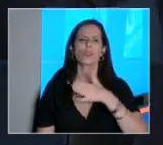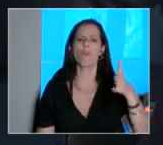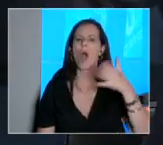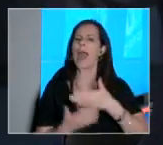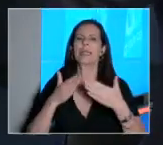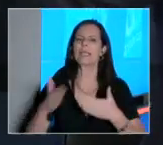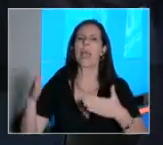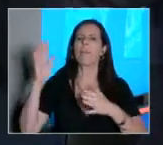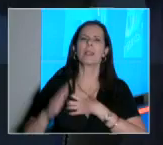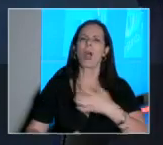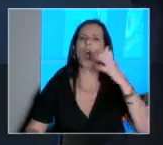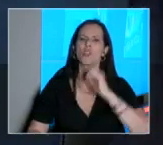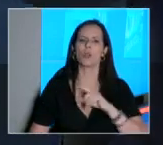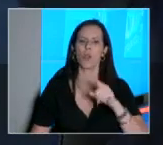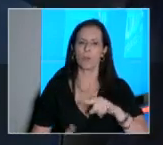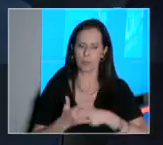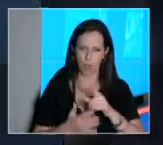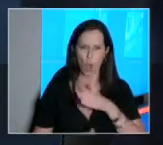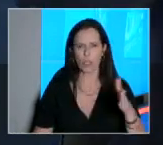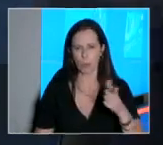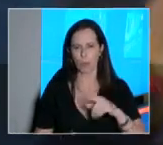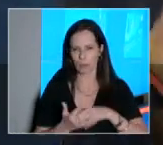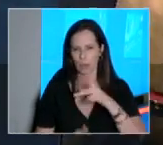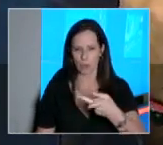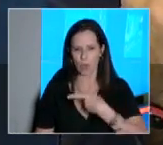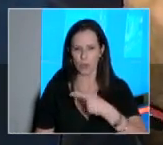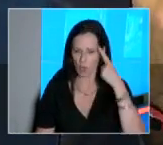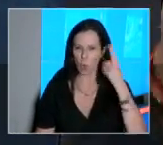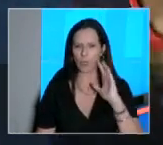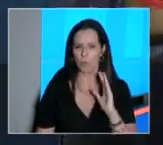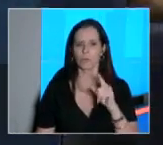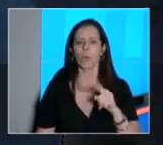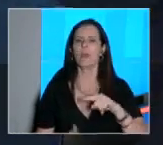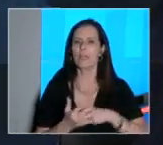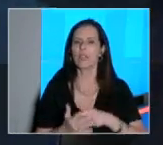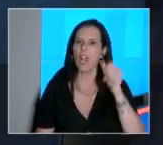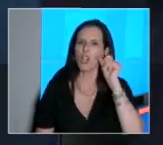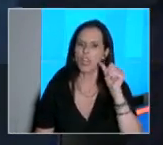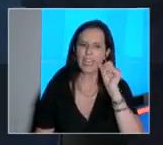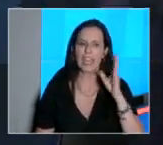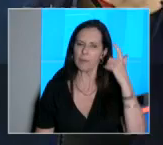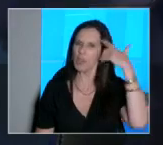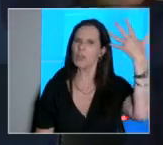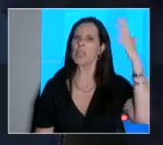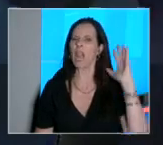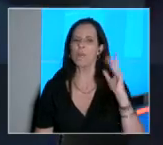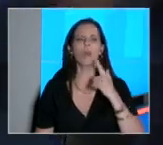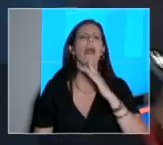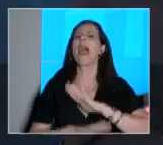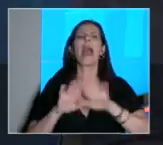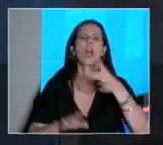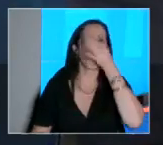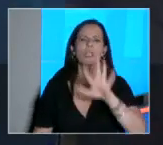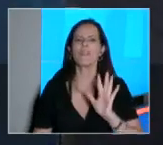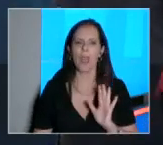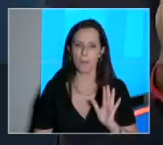אין ימין בעשירונים העליונים, הוא מתכוון לא רק שמאלנים, גם אני וגם אתה יודעים את זה, הוא מתכוון לאשכנזים משכילים, הוא אומר, אלה עוזבים